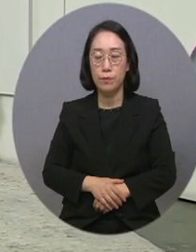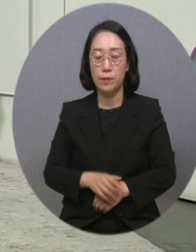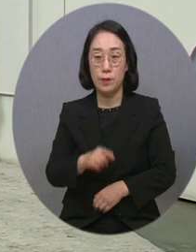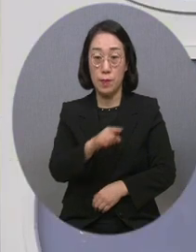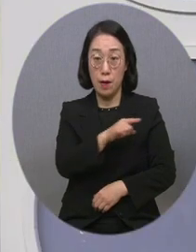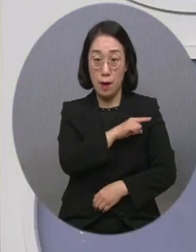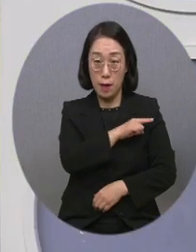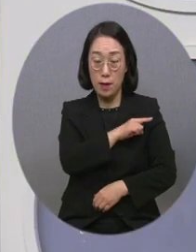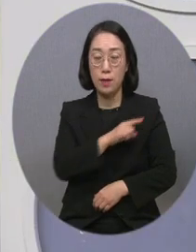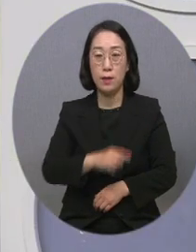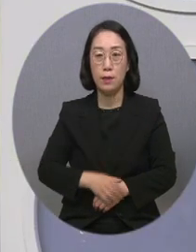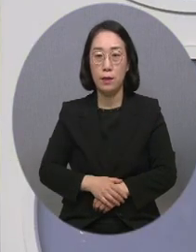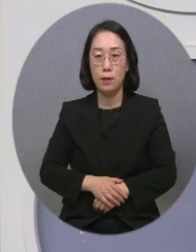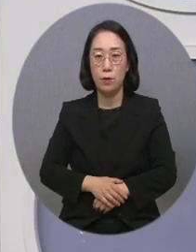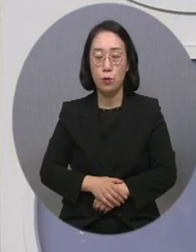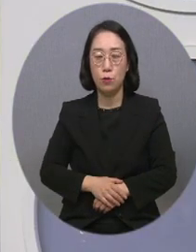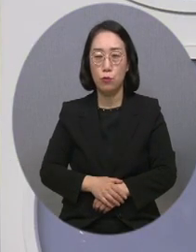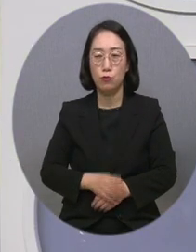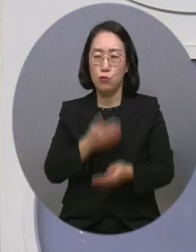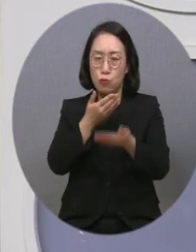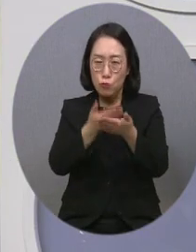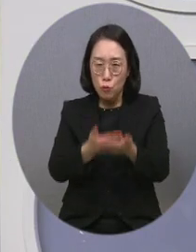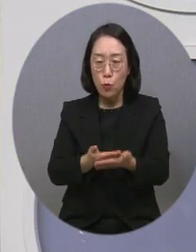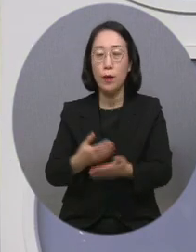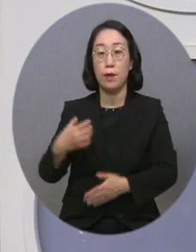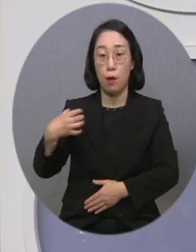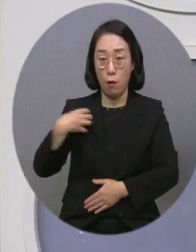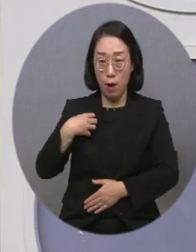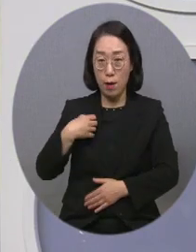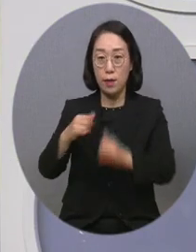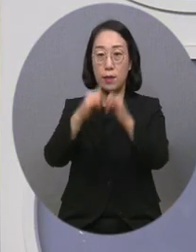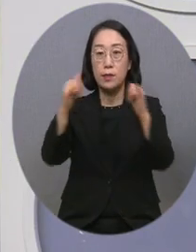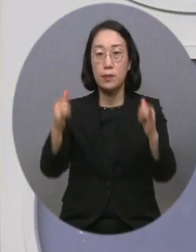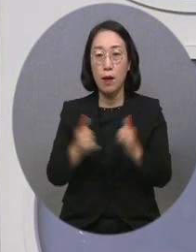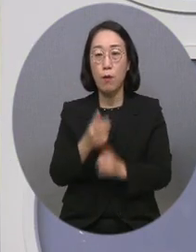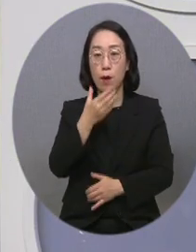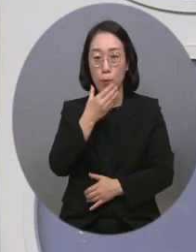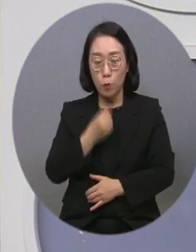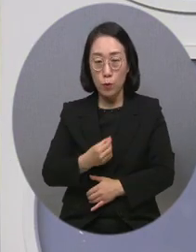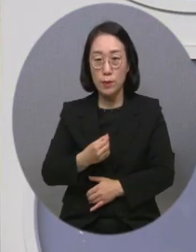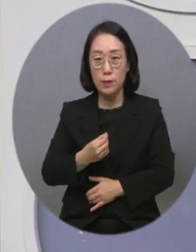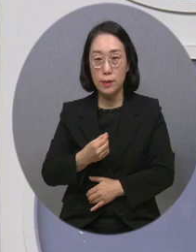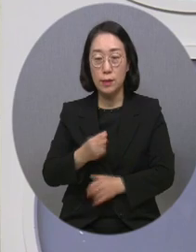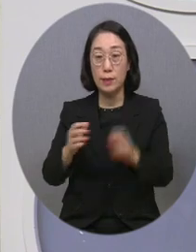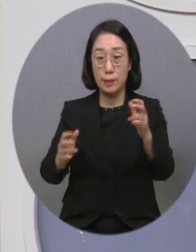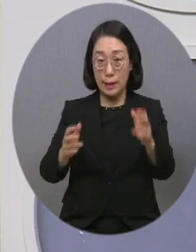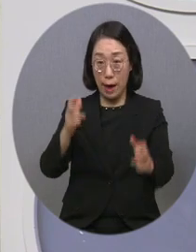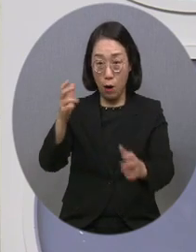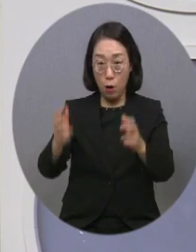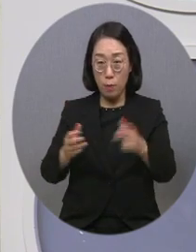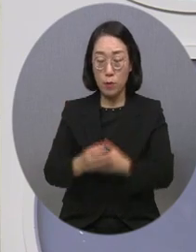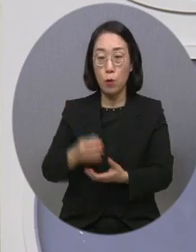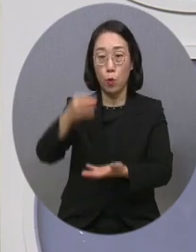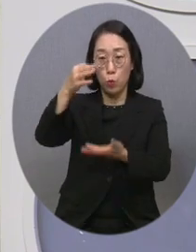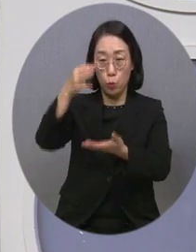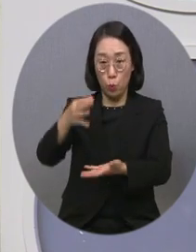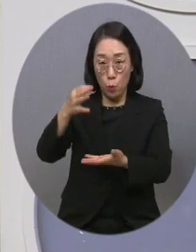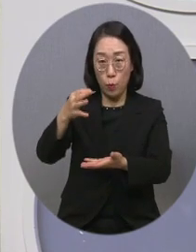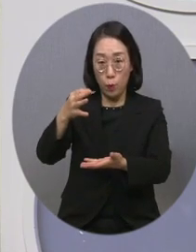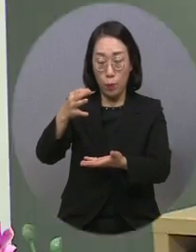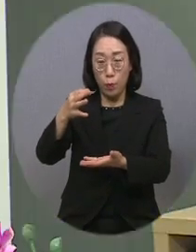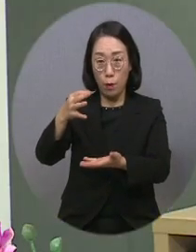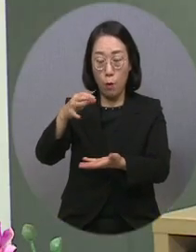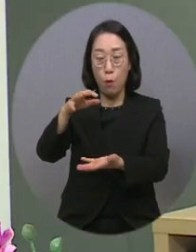가장 중추적인 역할을 하고 사회복지 사업을 하는 데 있어서 재원 확보를